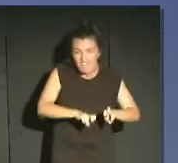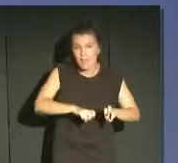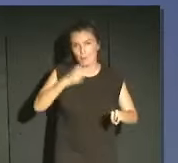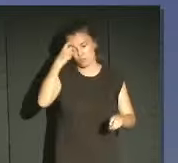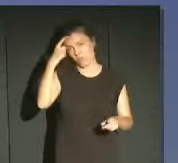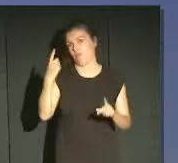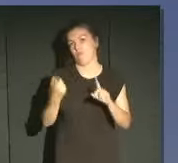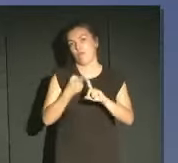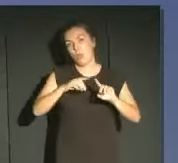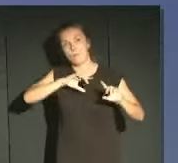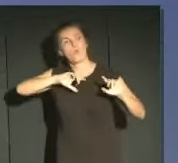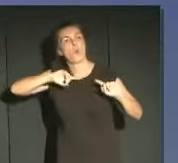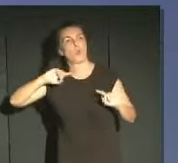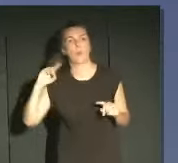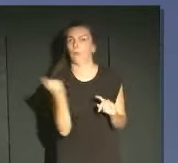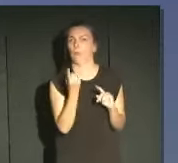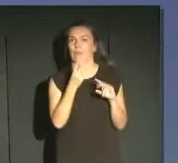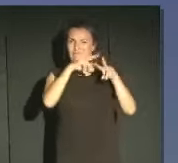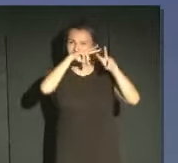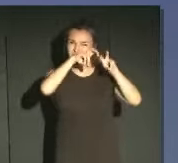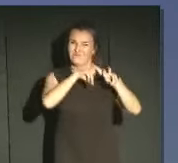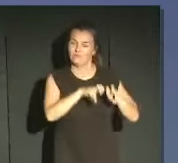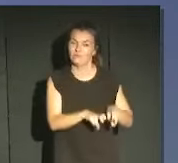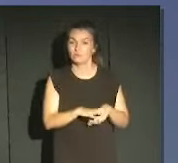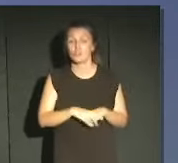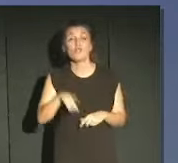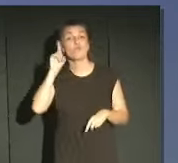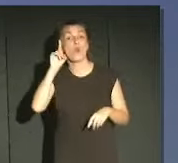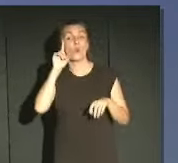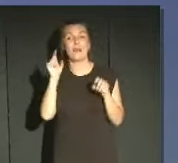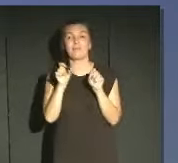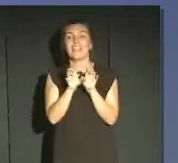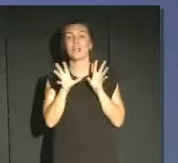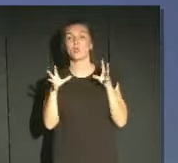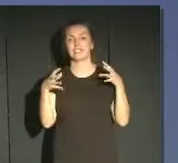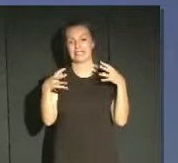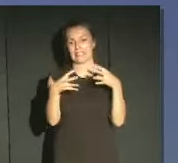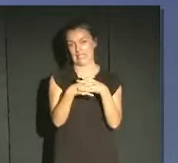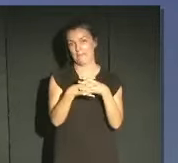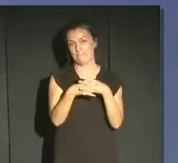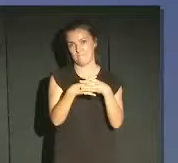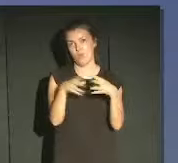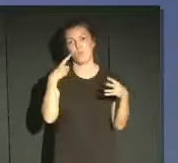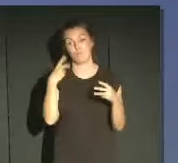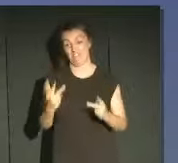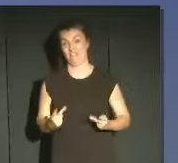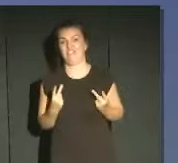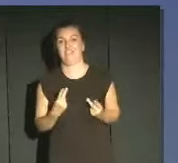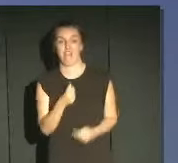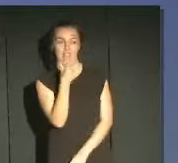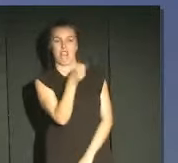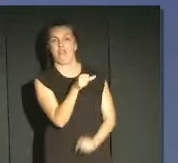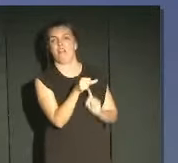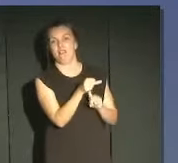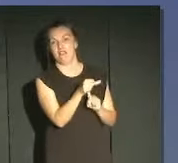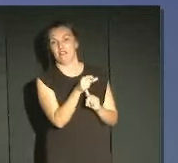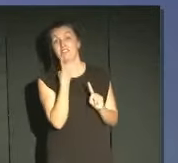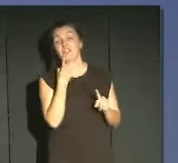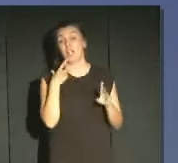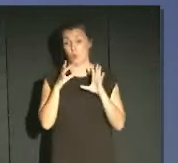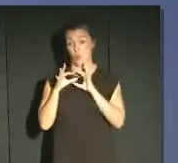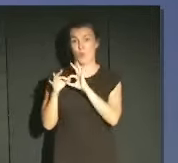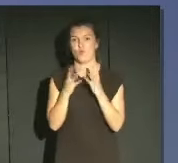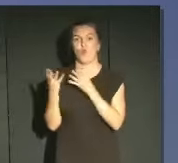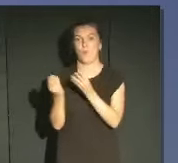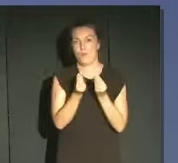humain parce que je le rappelle nous n'avons qu'un seul écosystème compatible avec la vie humaine alors l'Union Populaire fera en